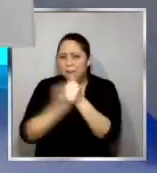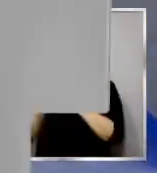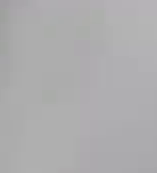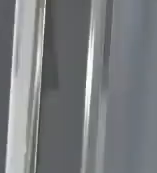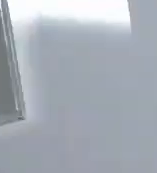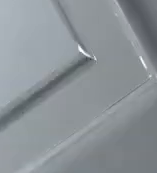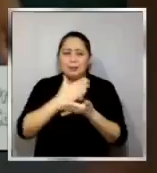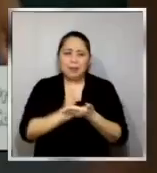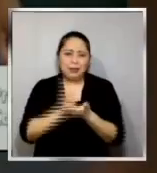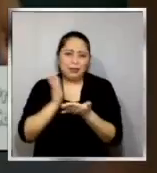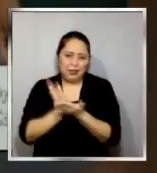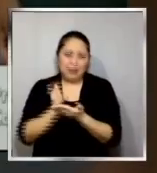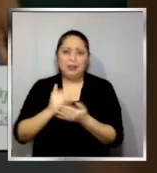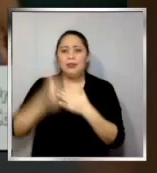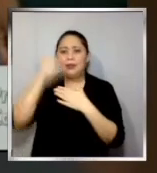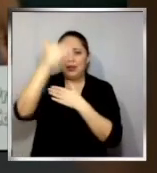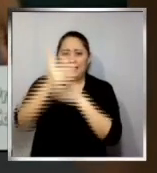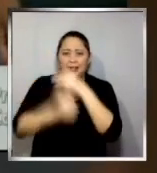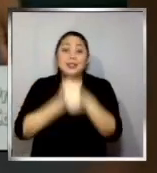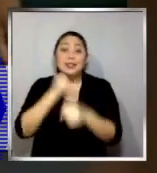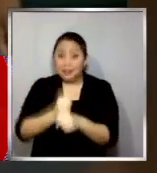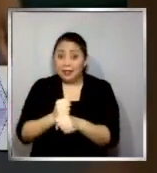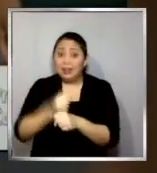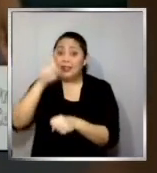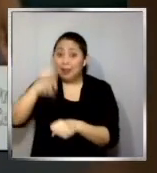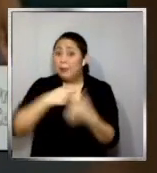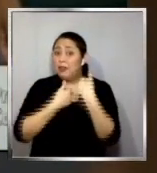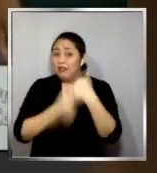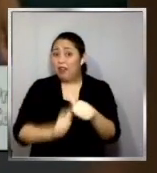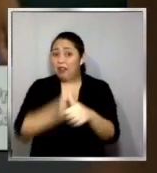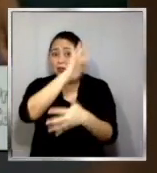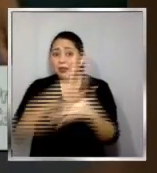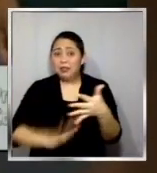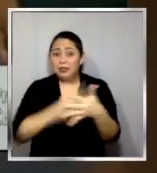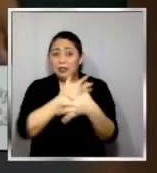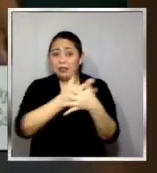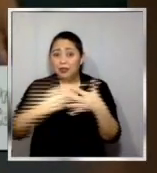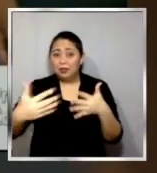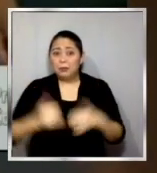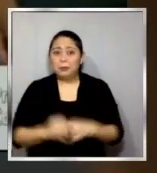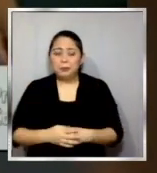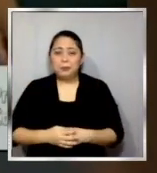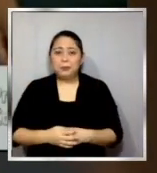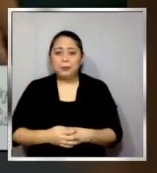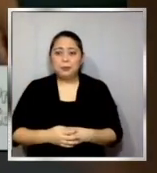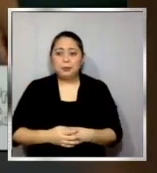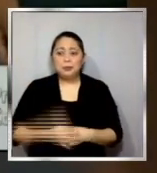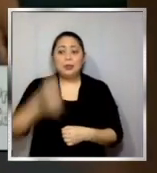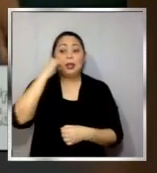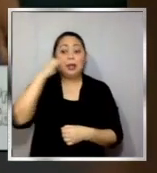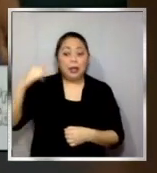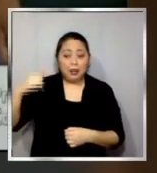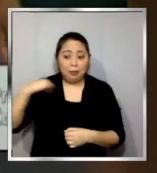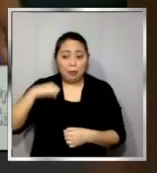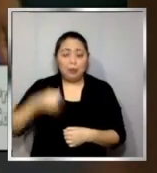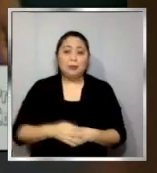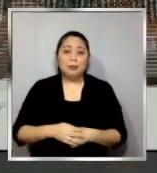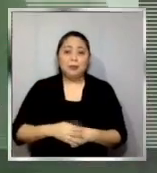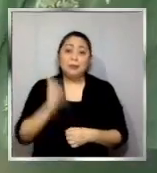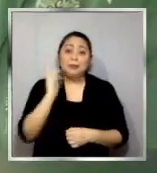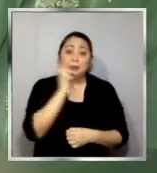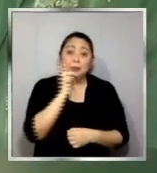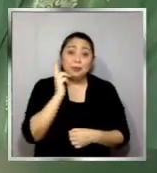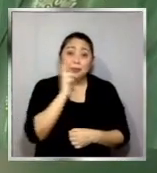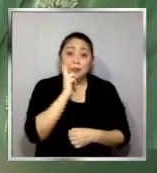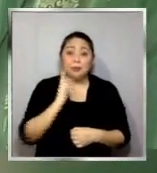Moro. Ano man ang ano natin, ang gusto kahapon natin, pa lamang nagsalita na raw si Pangulong Rodrigo Duterte na kung ano man ang nangyari